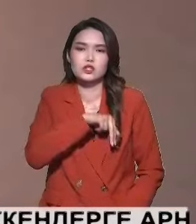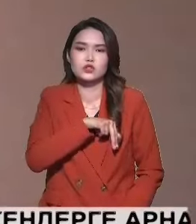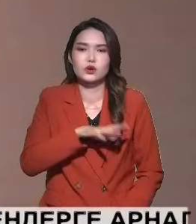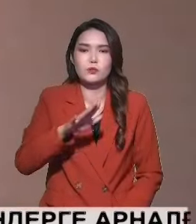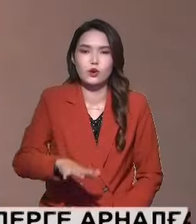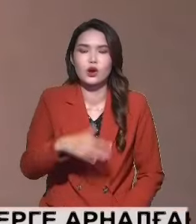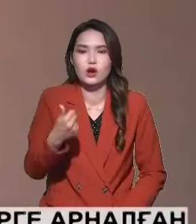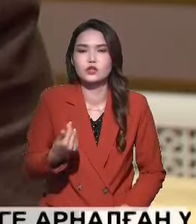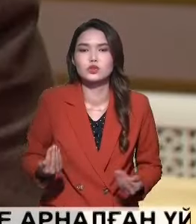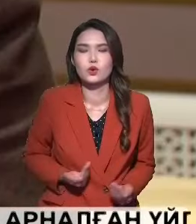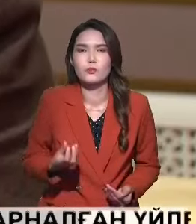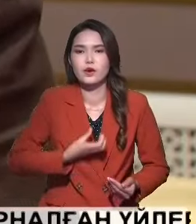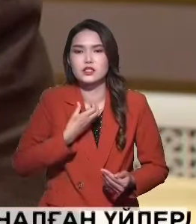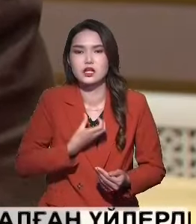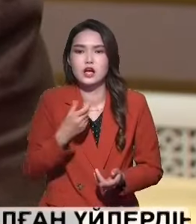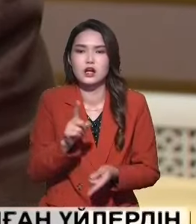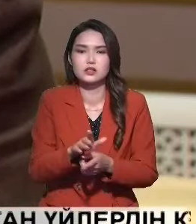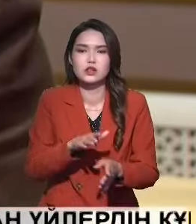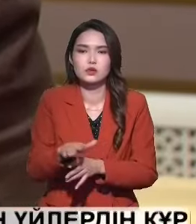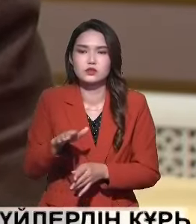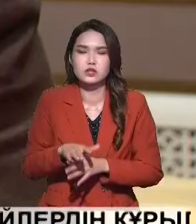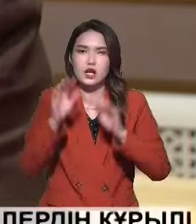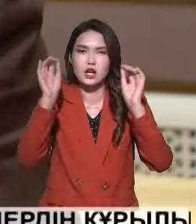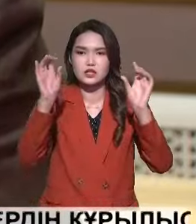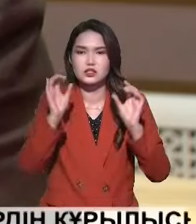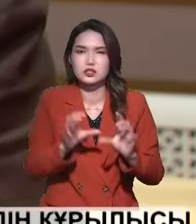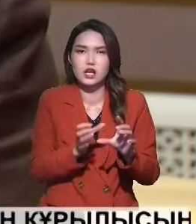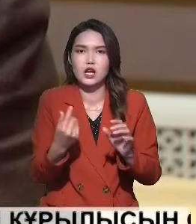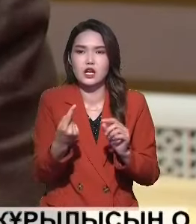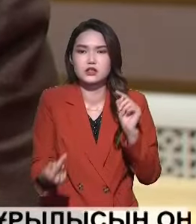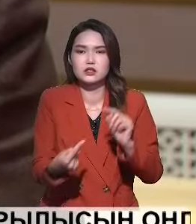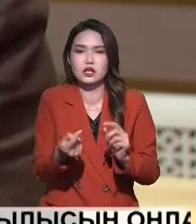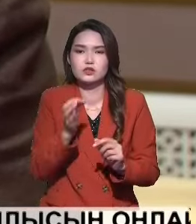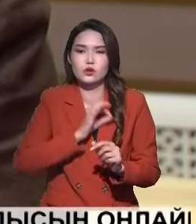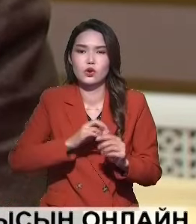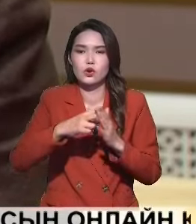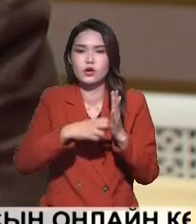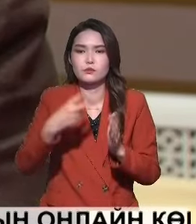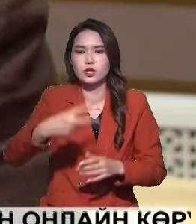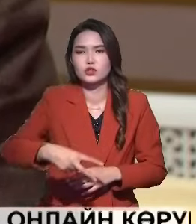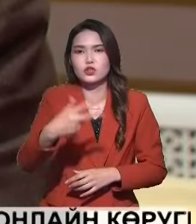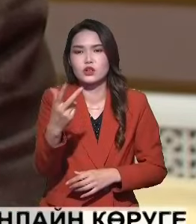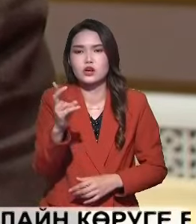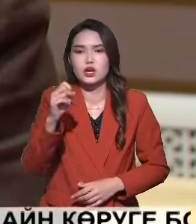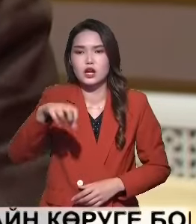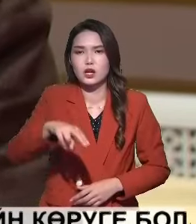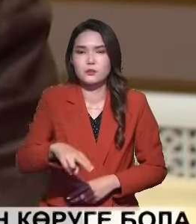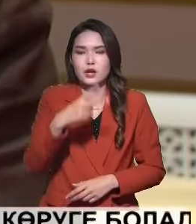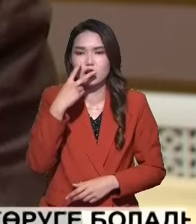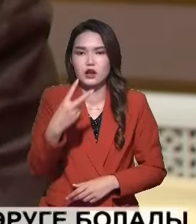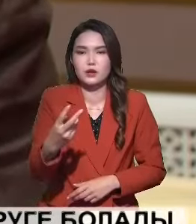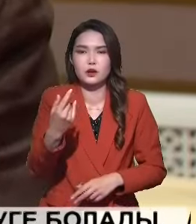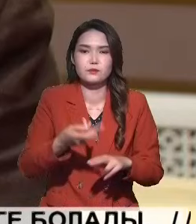өмірін сақтандыруға міндетті. Қолданыстағы заңнамаға сәйкес, яғни Еңбек кодексінің 23-ші бабында қарастырылғандай,